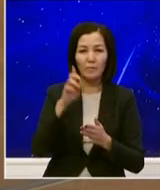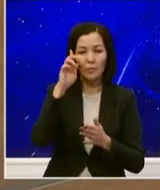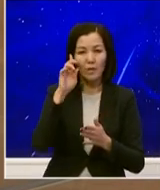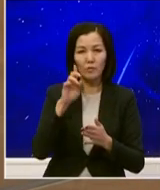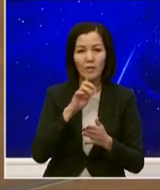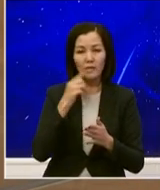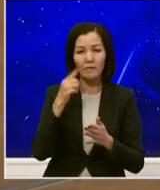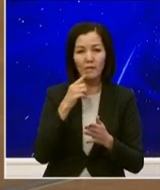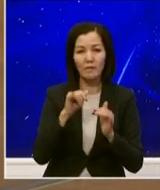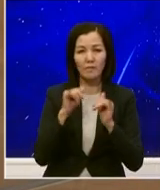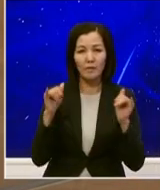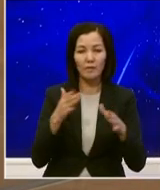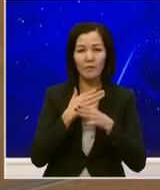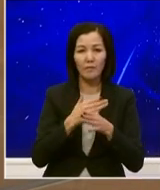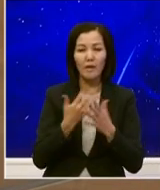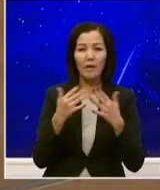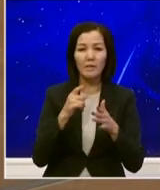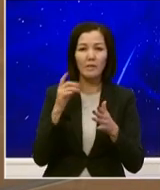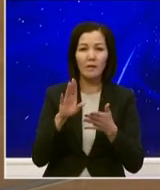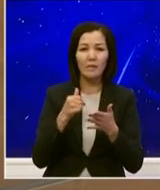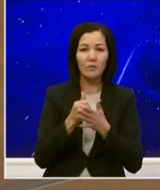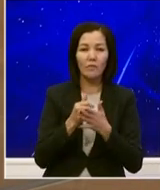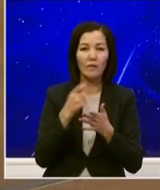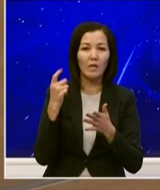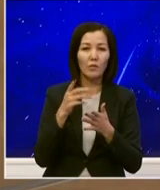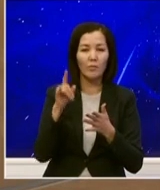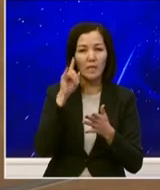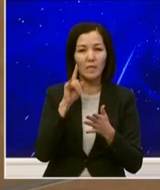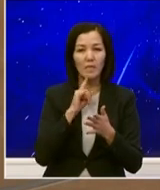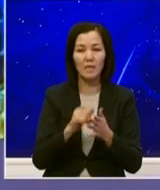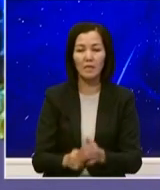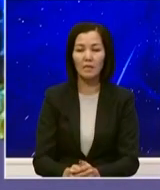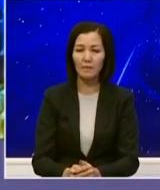способствовал развитию нашей страны, а сельское хозяйство стало основой экономики Казахстана.